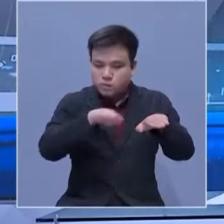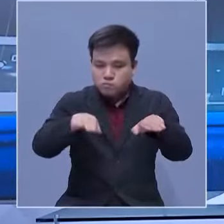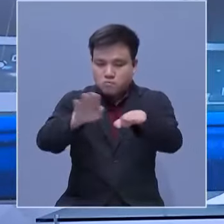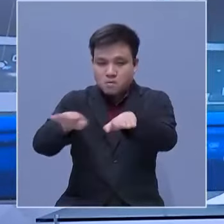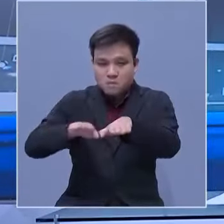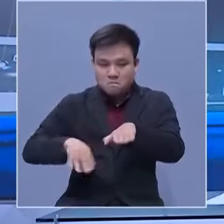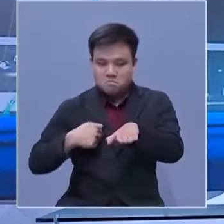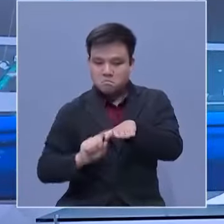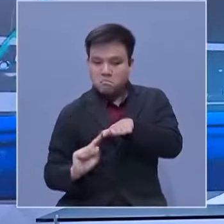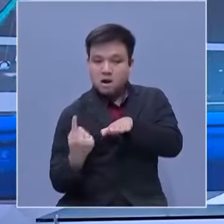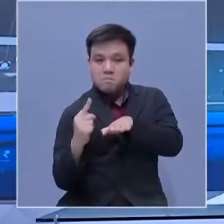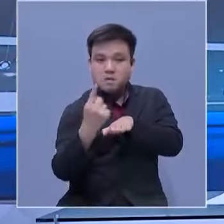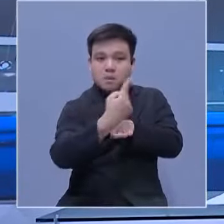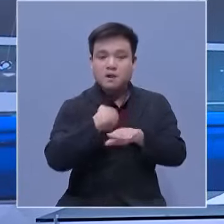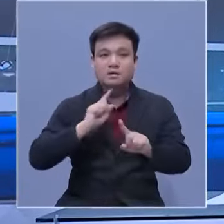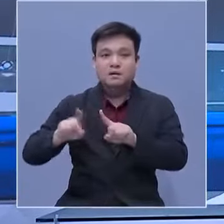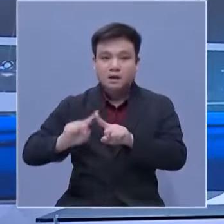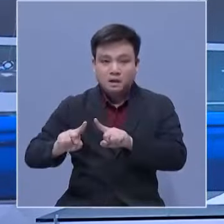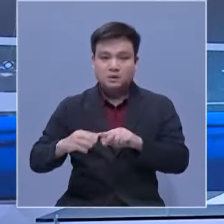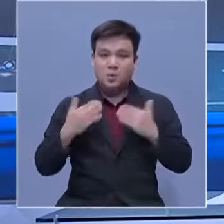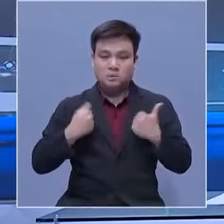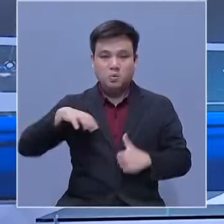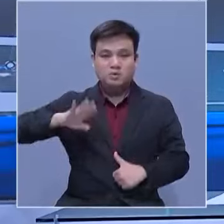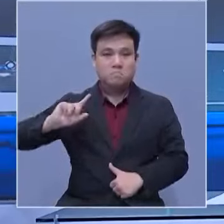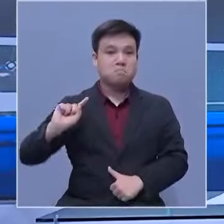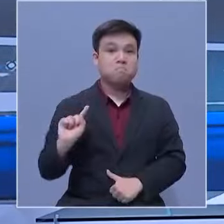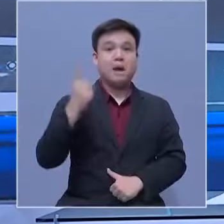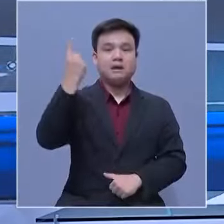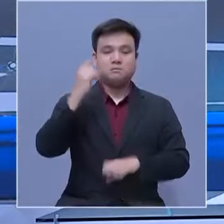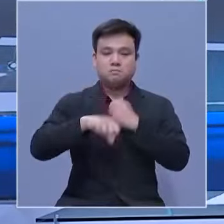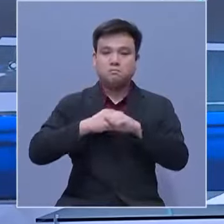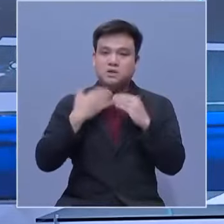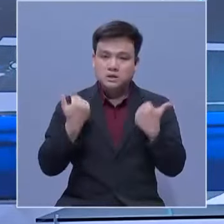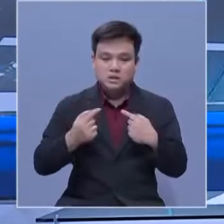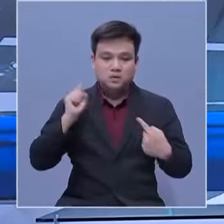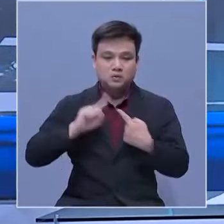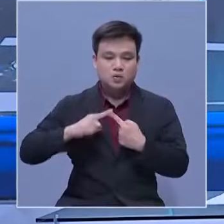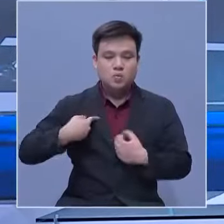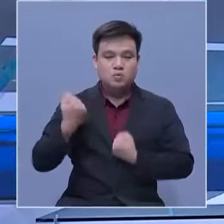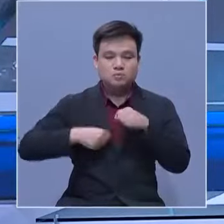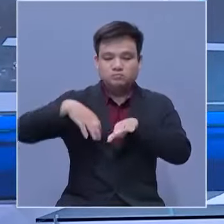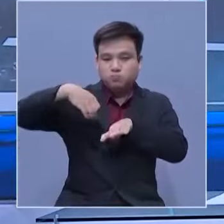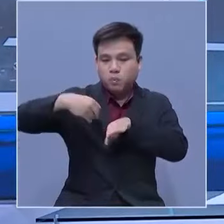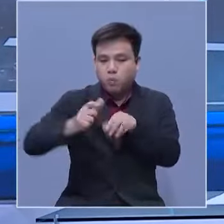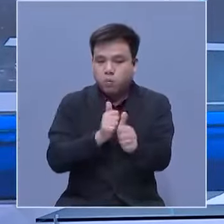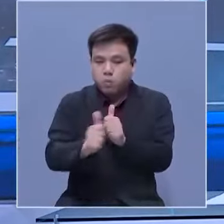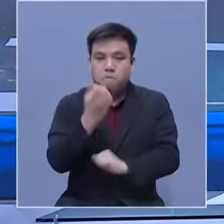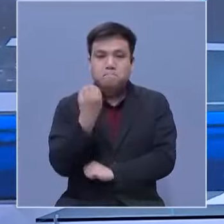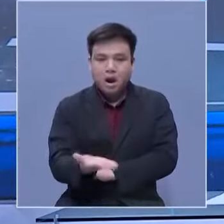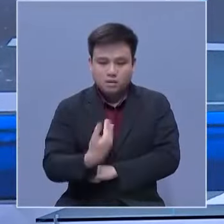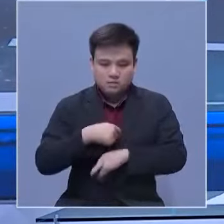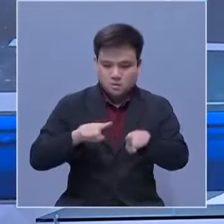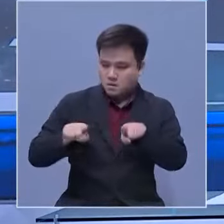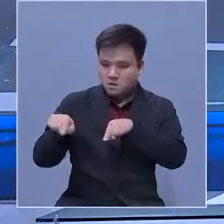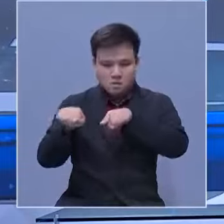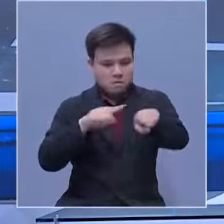ดลใหม่ๆกันเพียบโดยเฉพาะรถค่ายใหม ่ ๆเพราะปีนี้อ่ะศึกรถ EV เขาบอกดุเดือดจริงๆนะคะ คุณนิชมนโลหะ